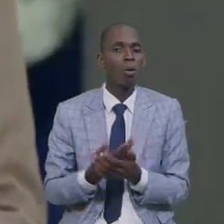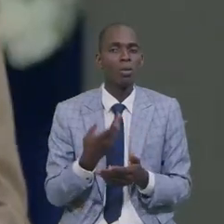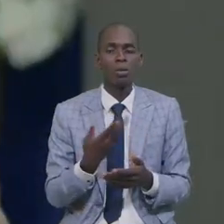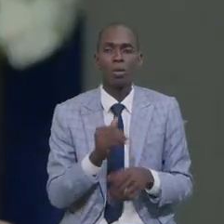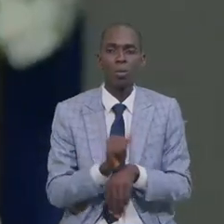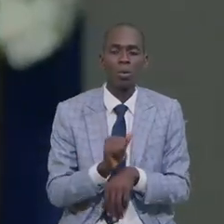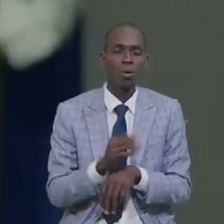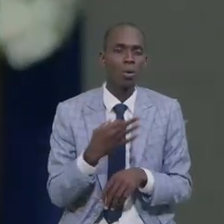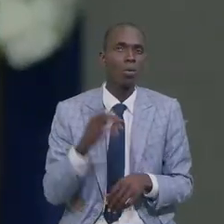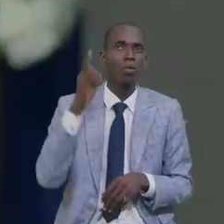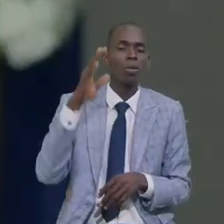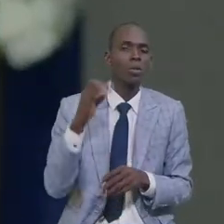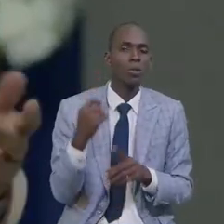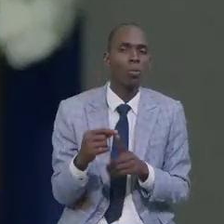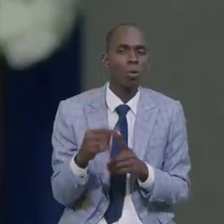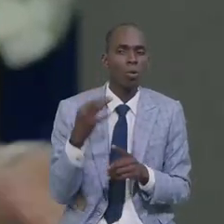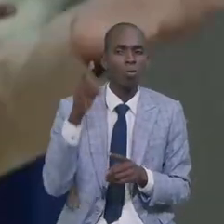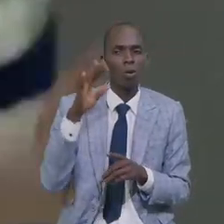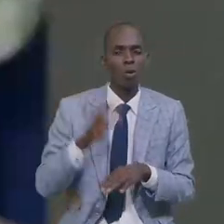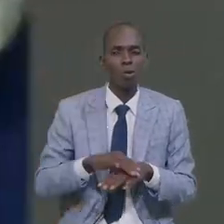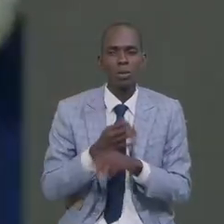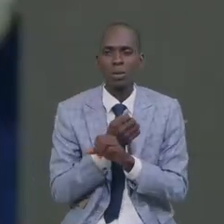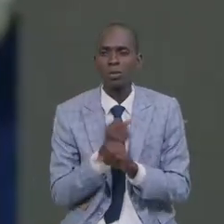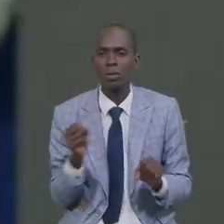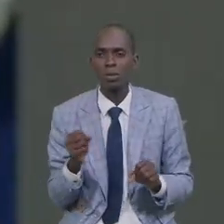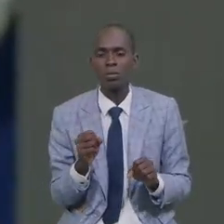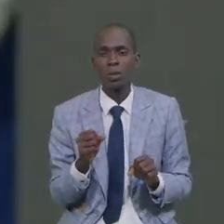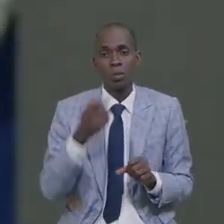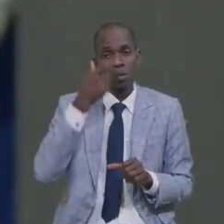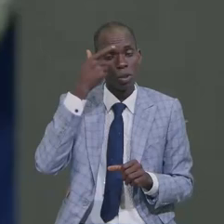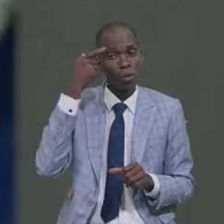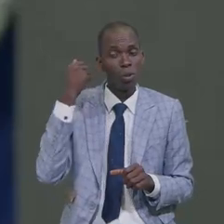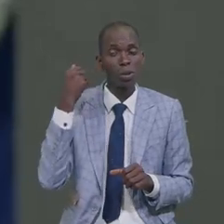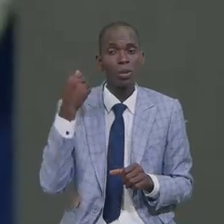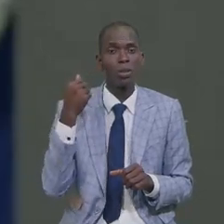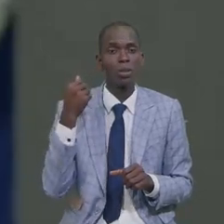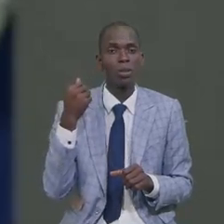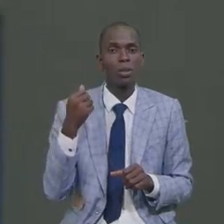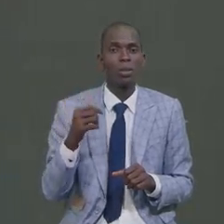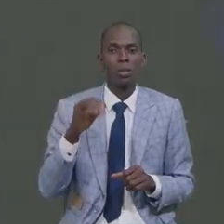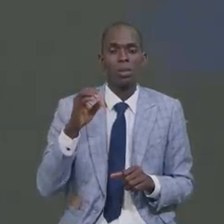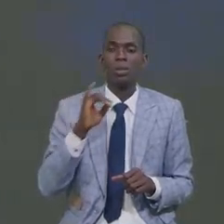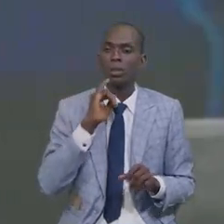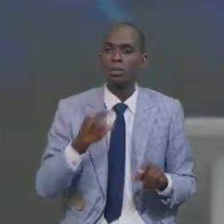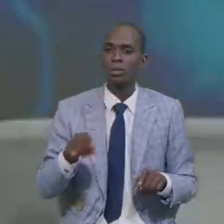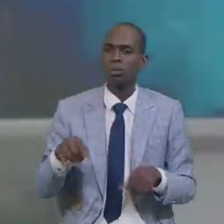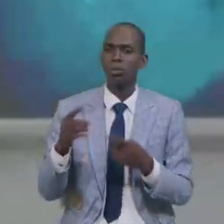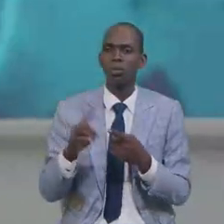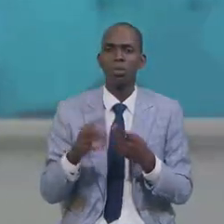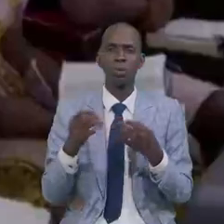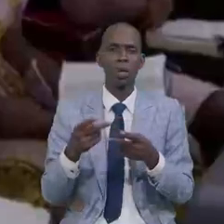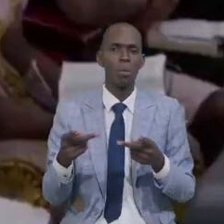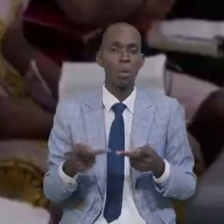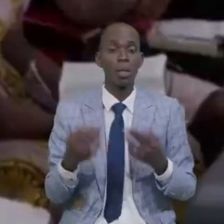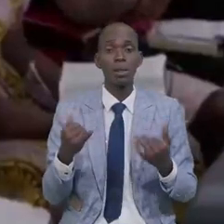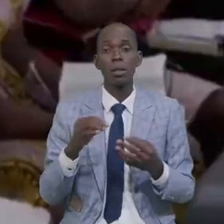que la parole de Dieu, la parole de salut, le plein salut, c'est ce que nous devons restaurer parce que cela a déserté plusieurs